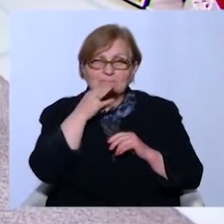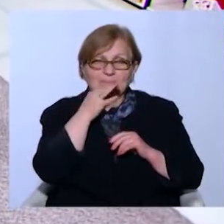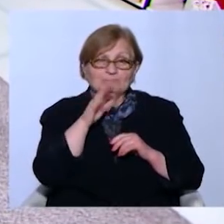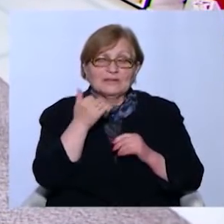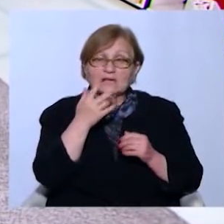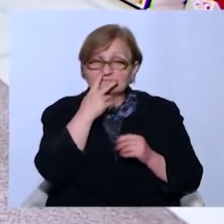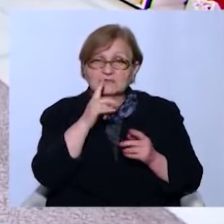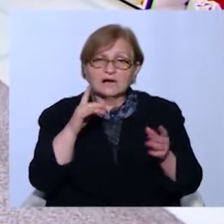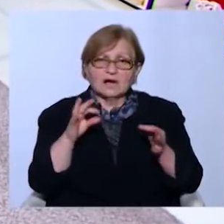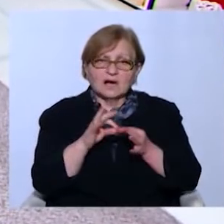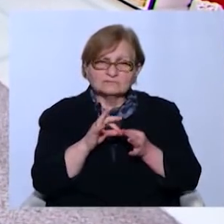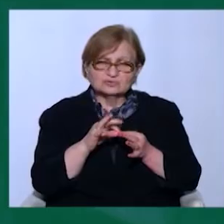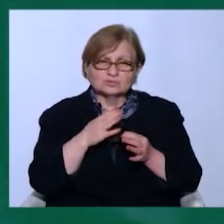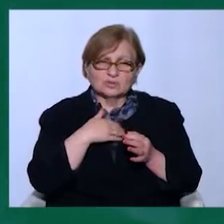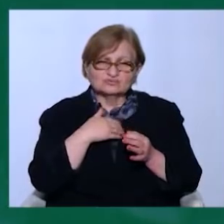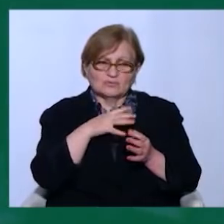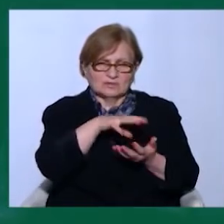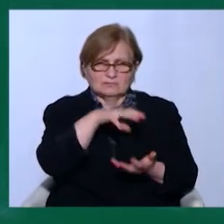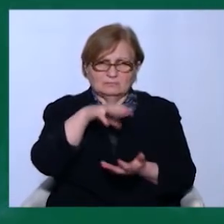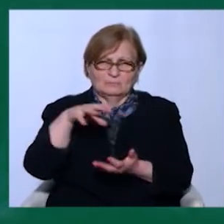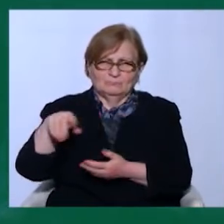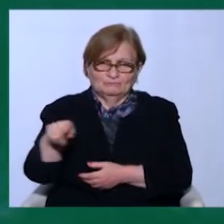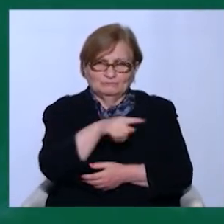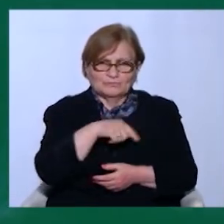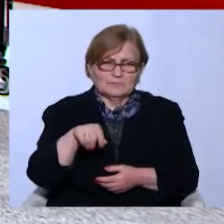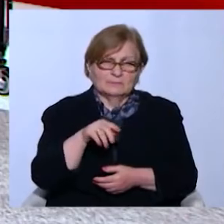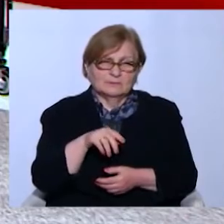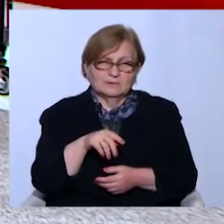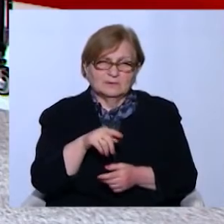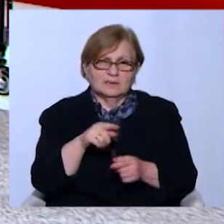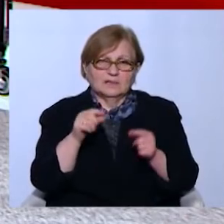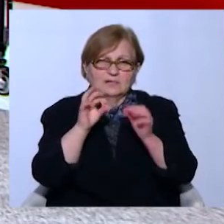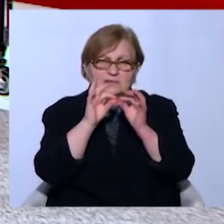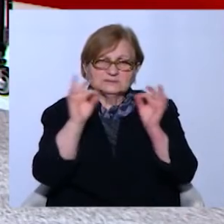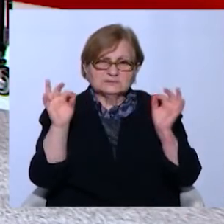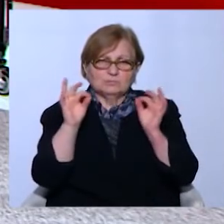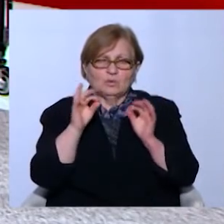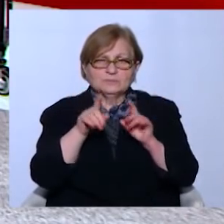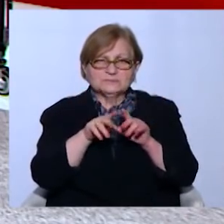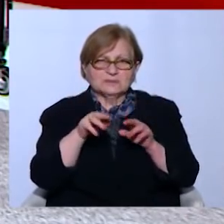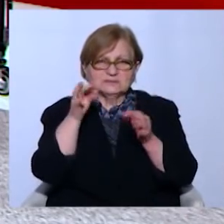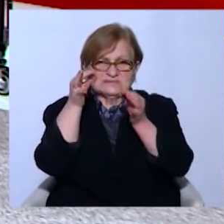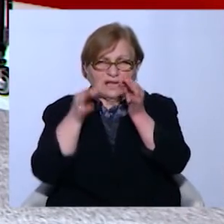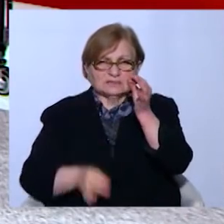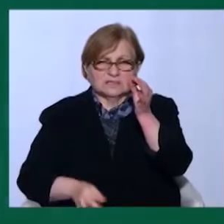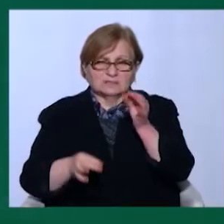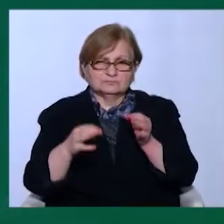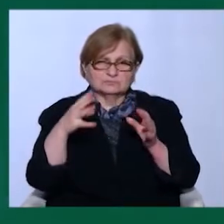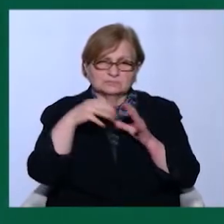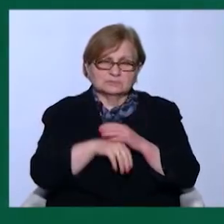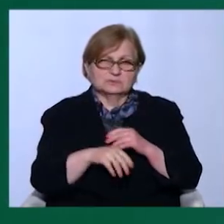კავშირია ჩვენი პრიზმის წვეროებს, წიბოებსა და წახნაგებს შორის. თუ შეიძლება